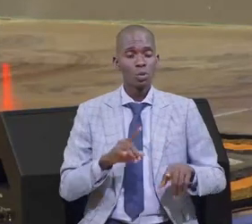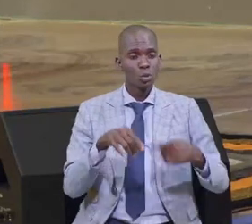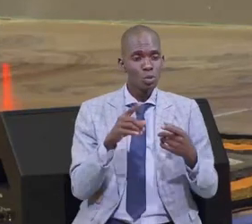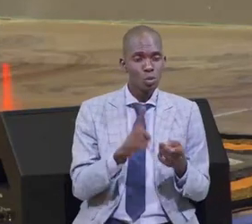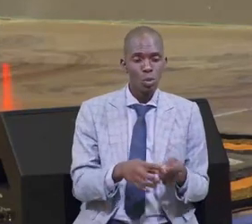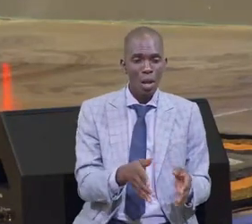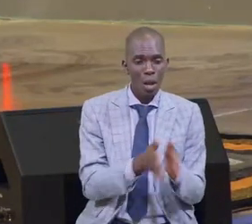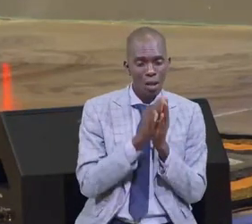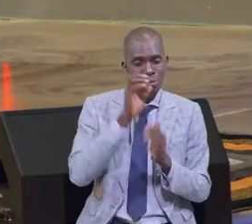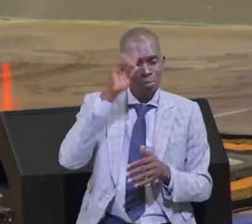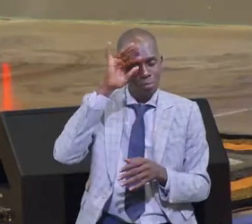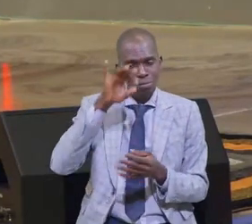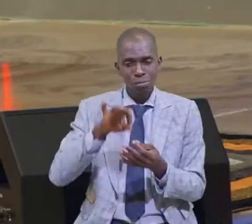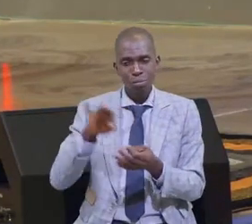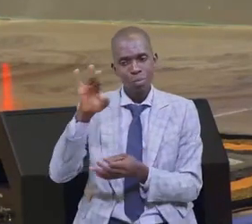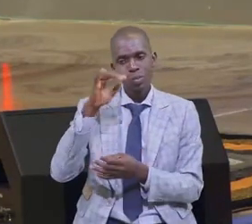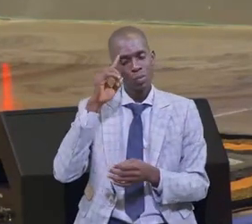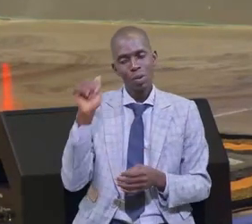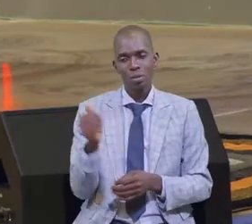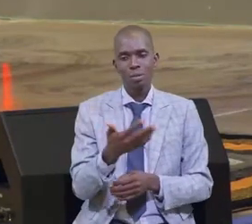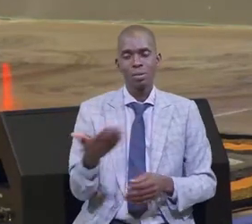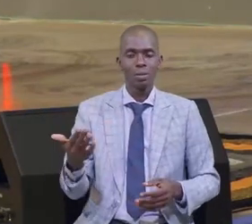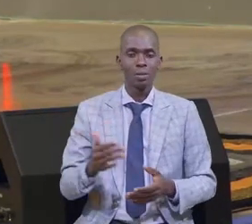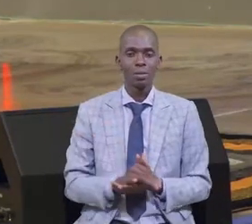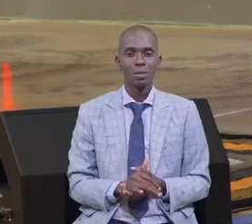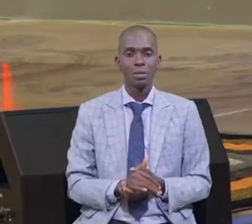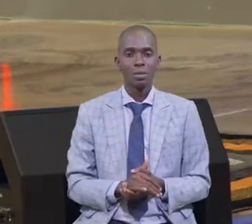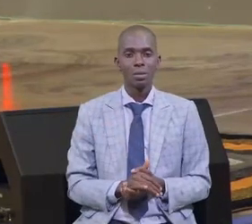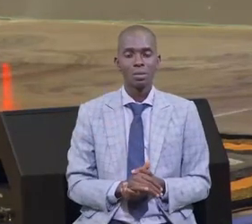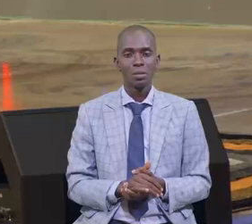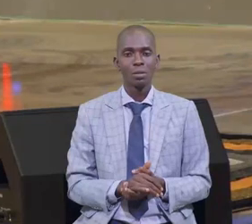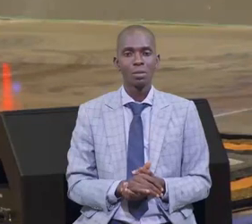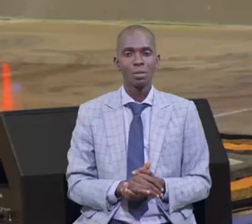Faut pas aller consulter les démons.